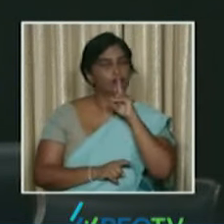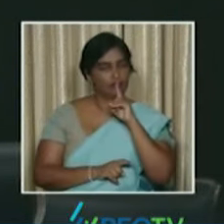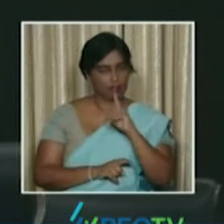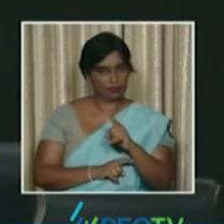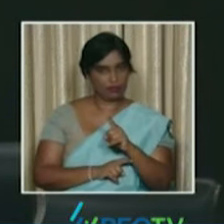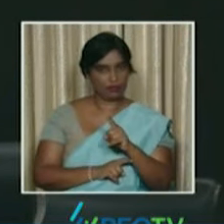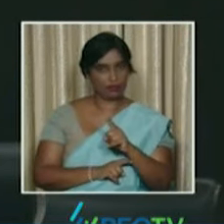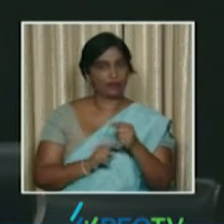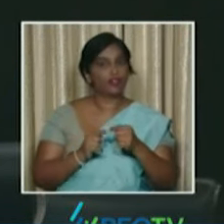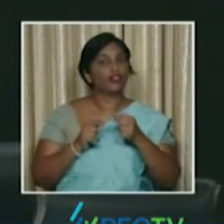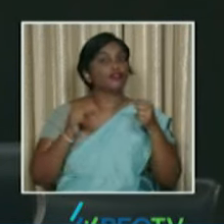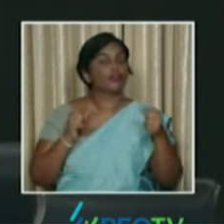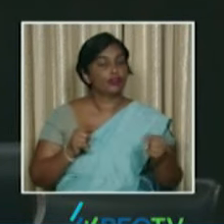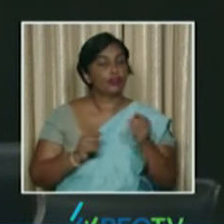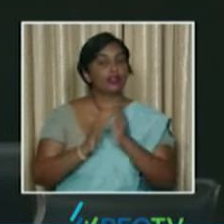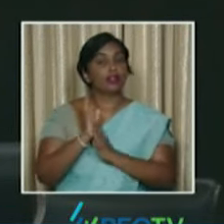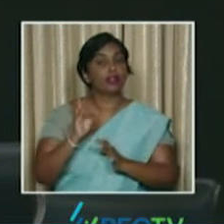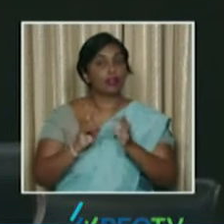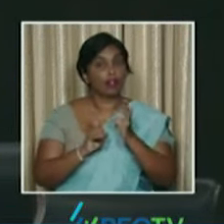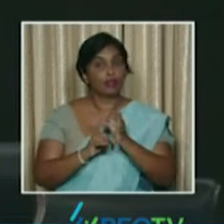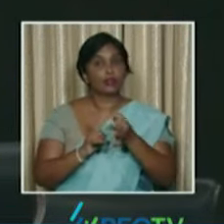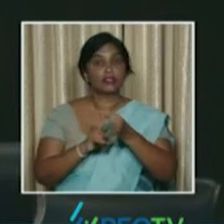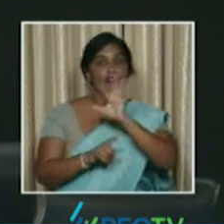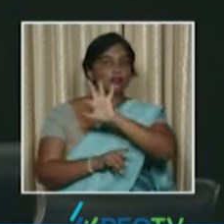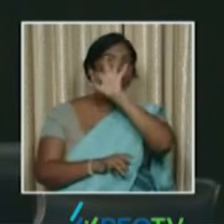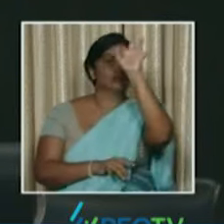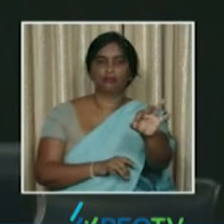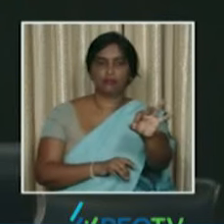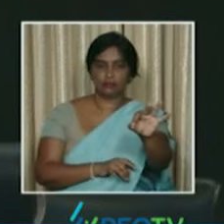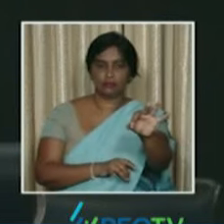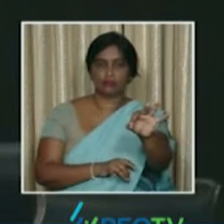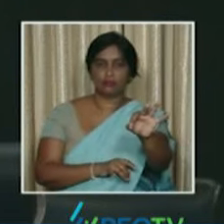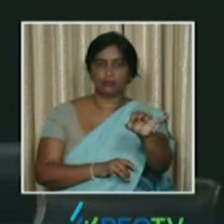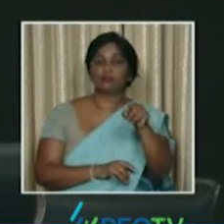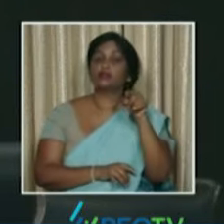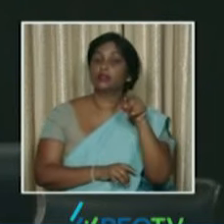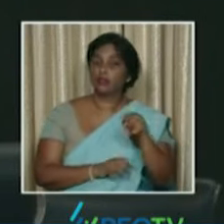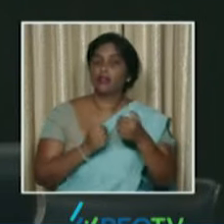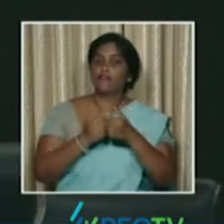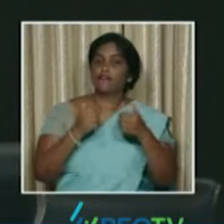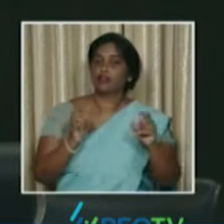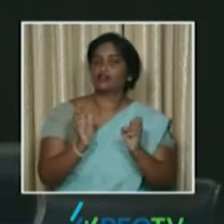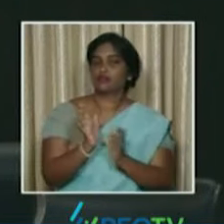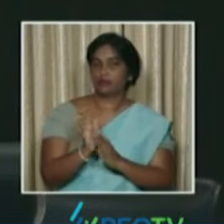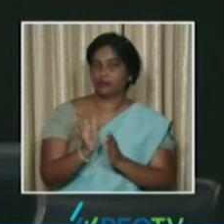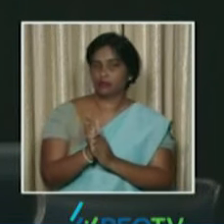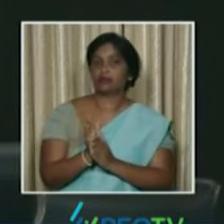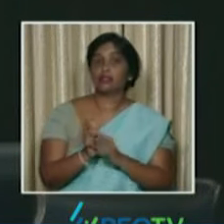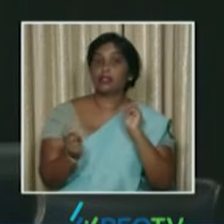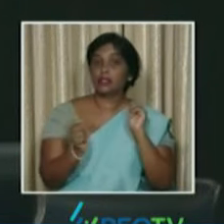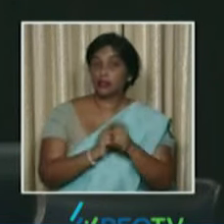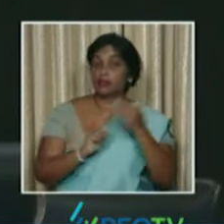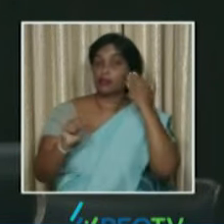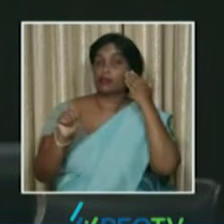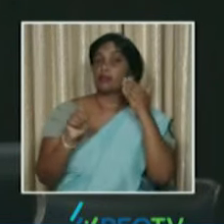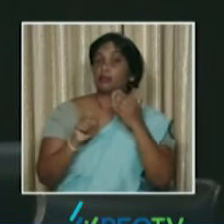කරනවා විපක්ෂයේ මන්ත්‍රීවරයෙක් සභාපතිවරයා විදියට පත් කළා ඒ වෙනම කාරක සභාවක් පත් කළා ක්‍රිකට් එක